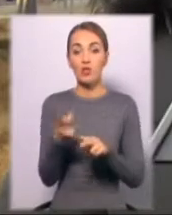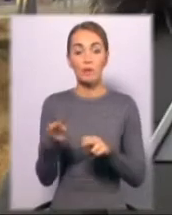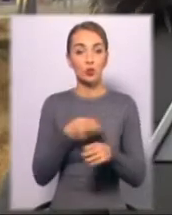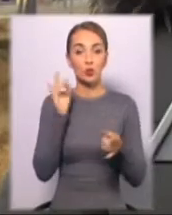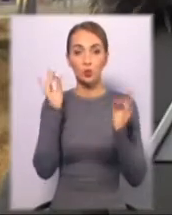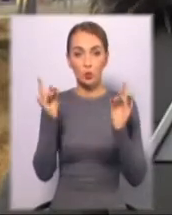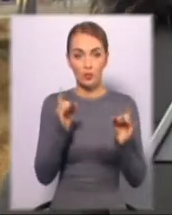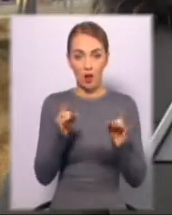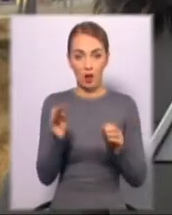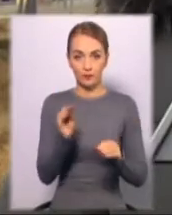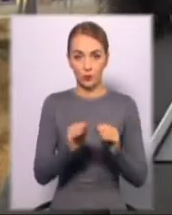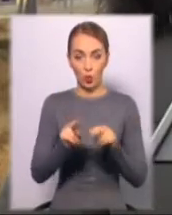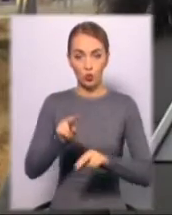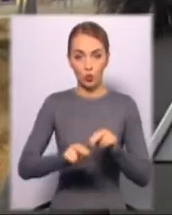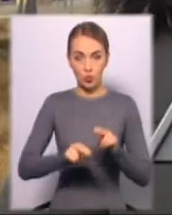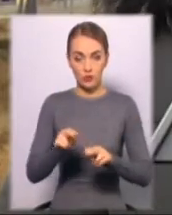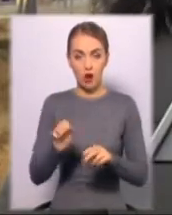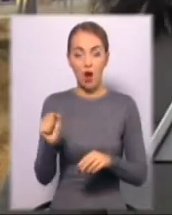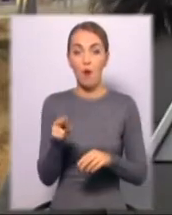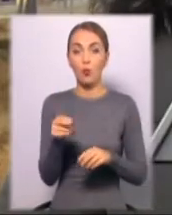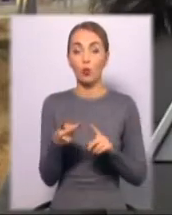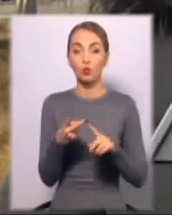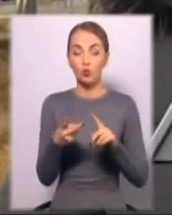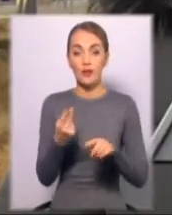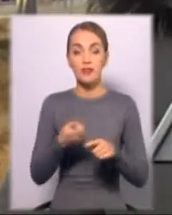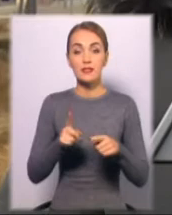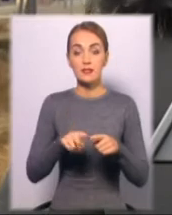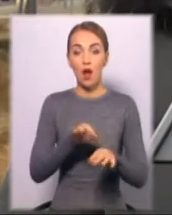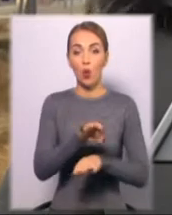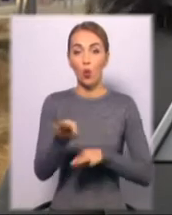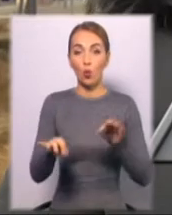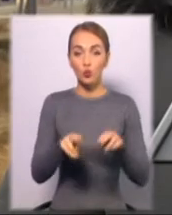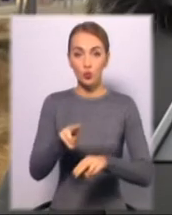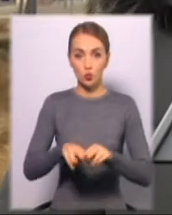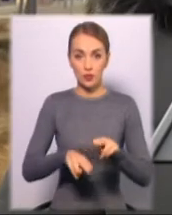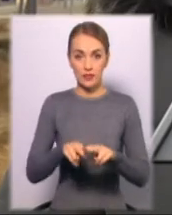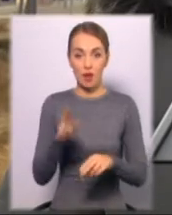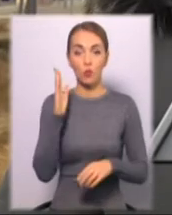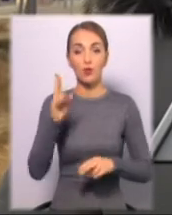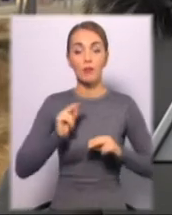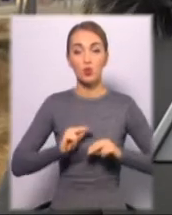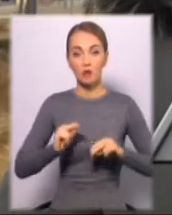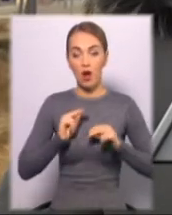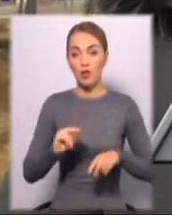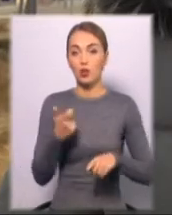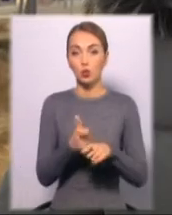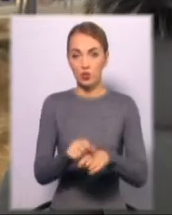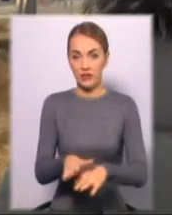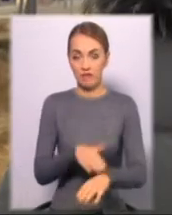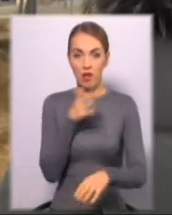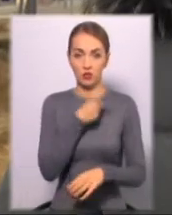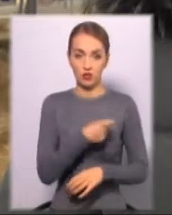конструкція. А по-друге, що ця конструкція буде працювати дуже тривалий